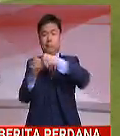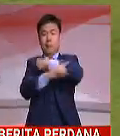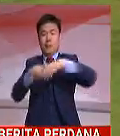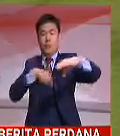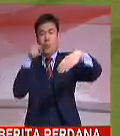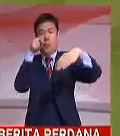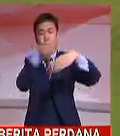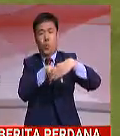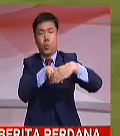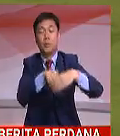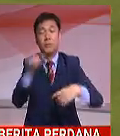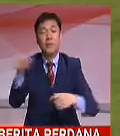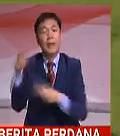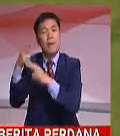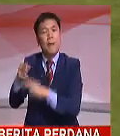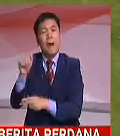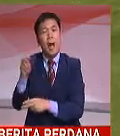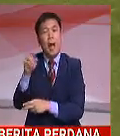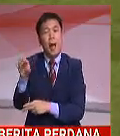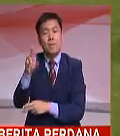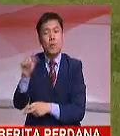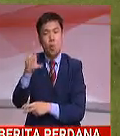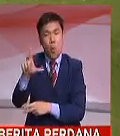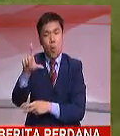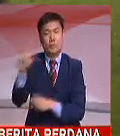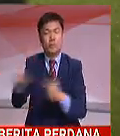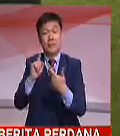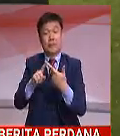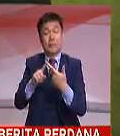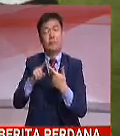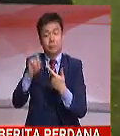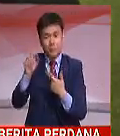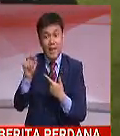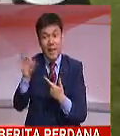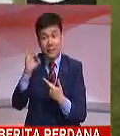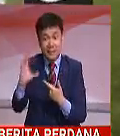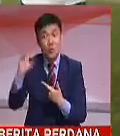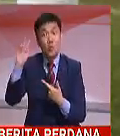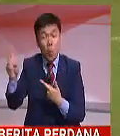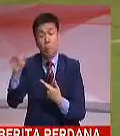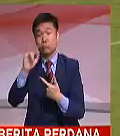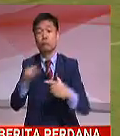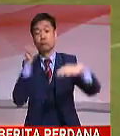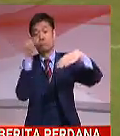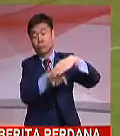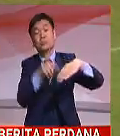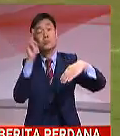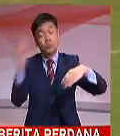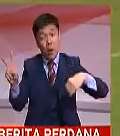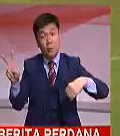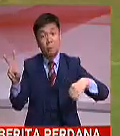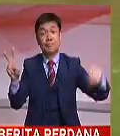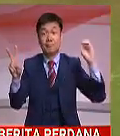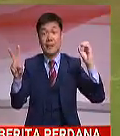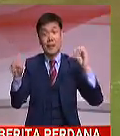ke-18 yang disempurnakan Amirul izwan marzali di SS2 yang terus berbenah si permainan berjaya menambah gol kedua